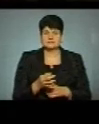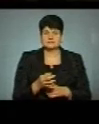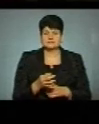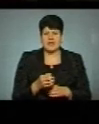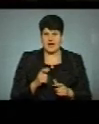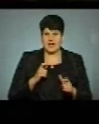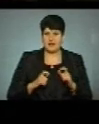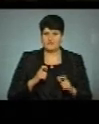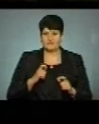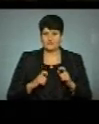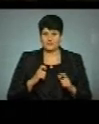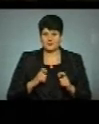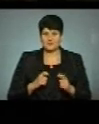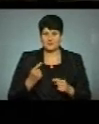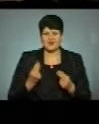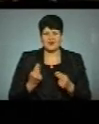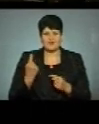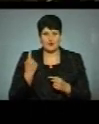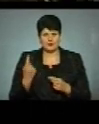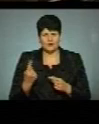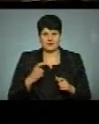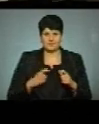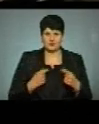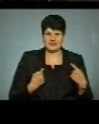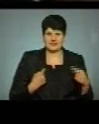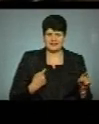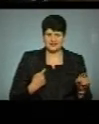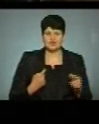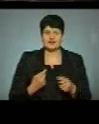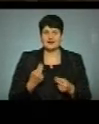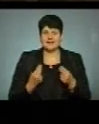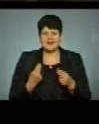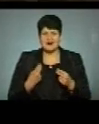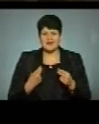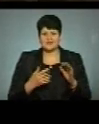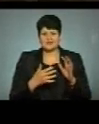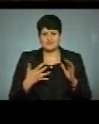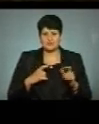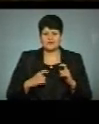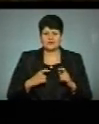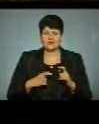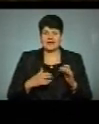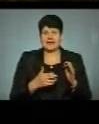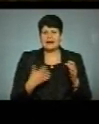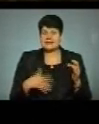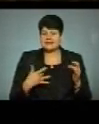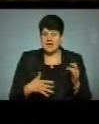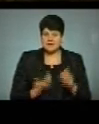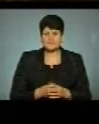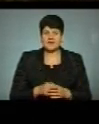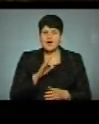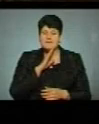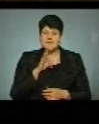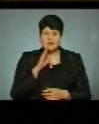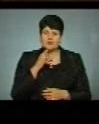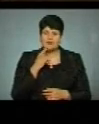ревнує мене. Якщо граю на одному музичному інструменті, ревнує інший. Граю на бандурі, ревнує гітара. Мати Олександра